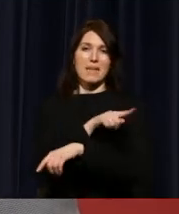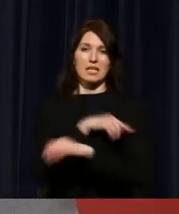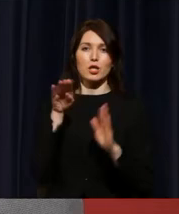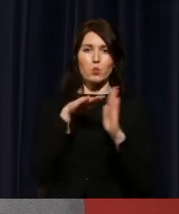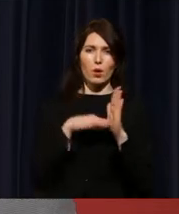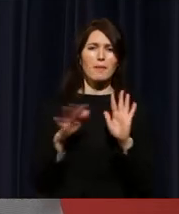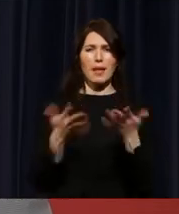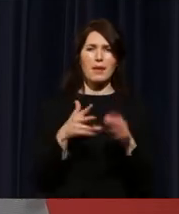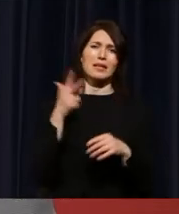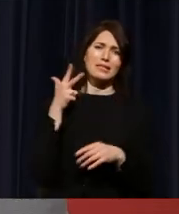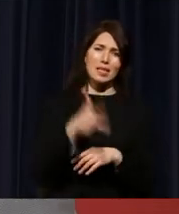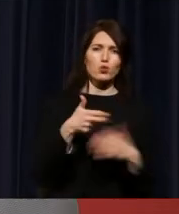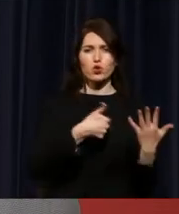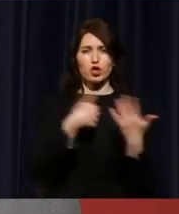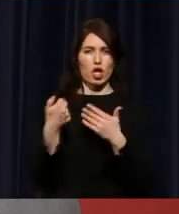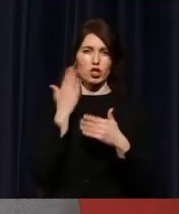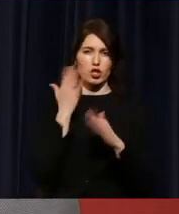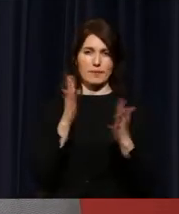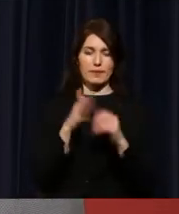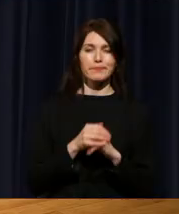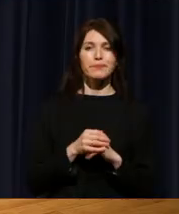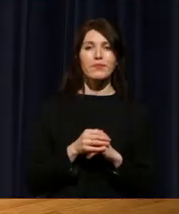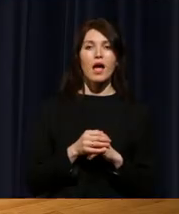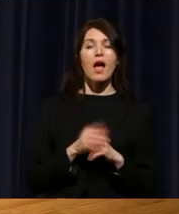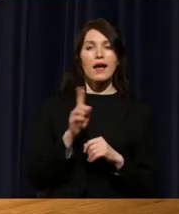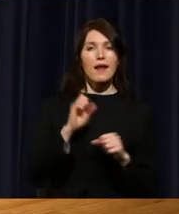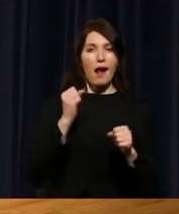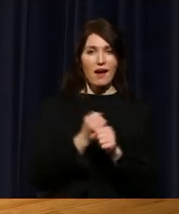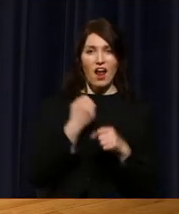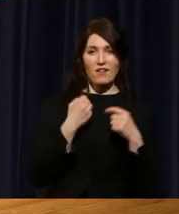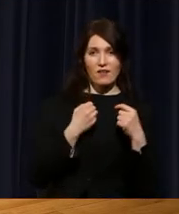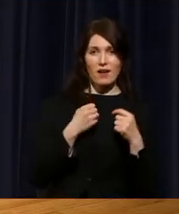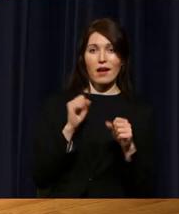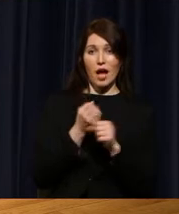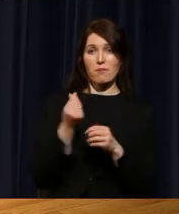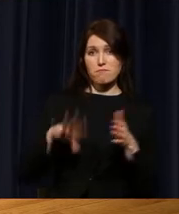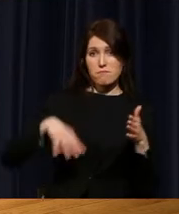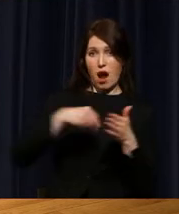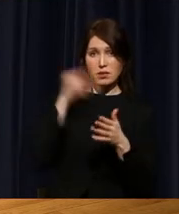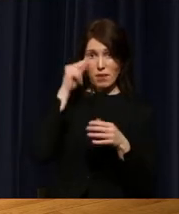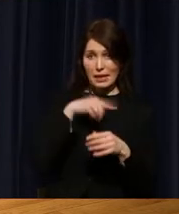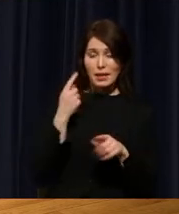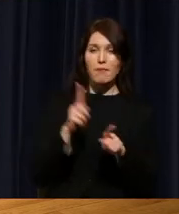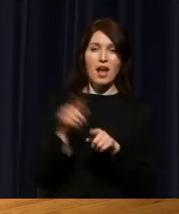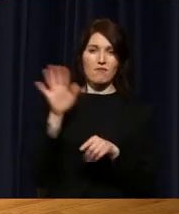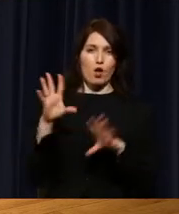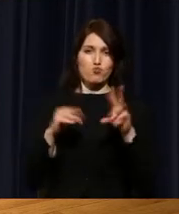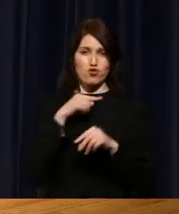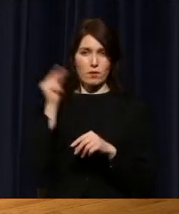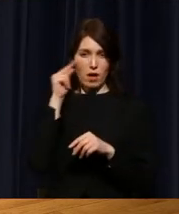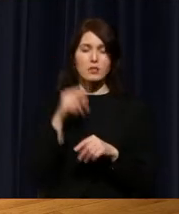ir 3600 eiro. Jā. Bet ir gan vieni, gan otri studēt gribētāji. Ja? Gan ir gan vieni, gan